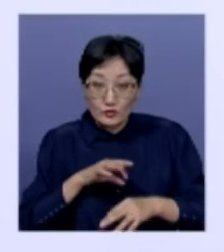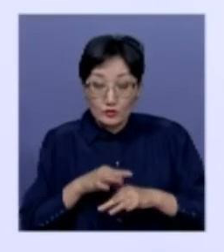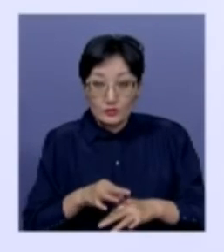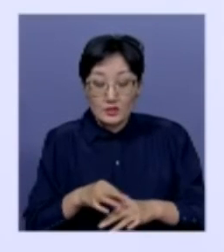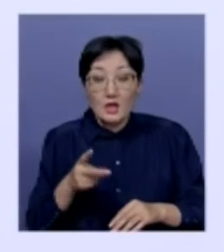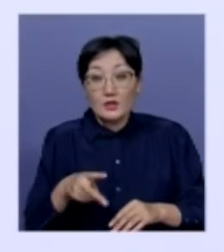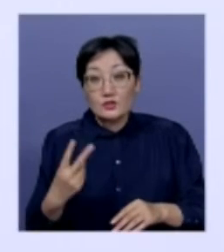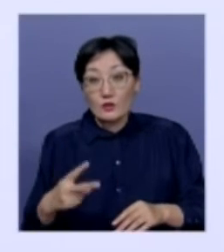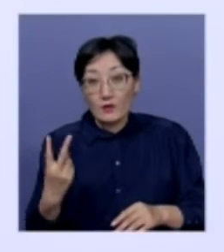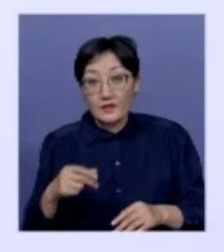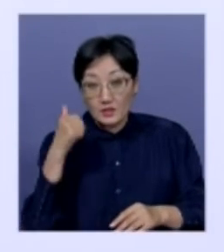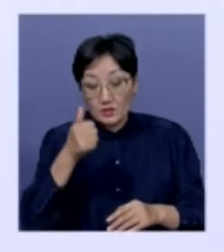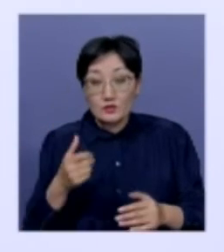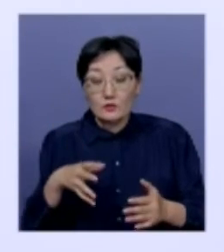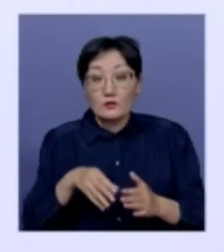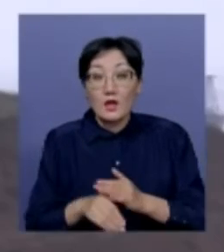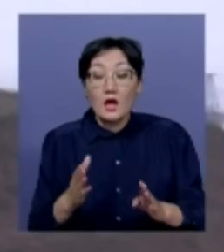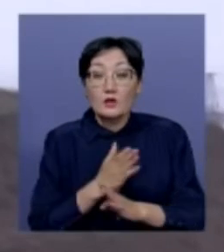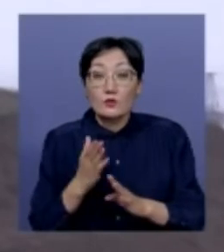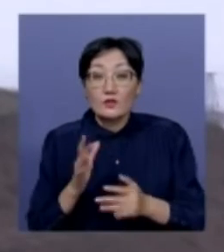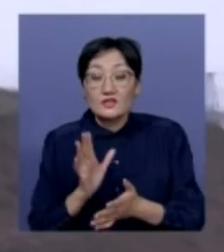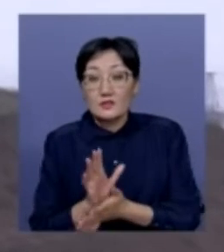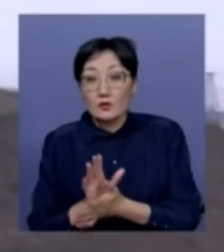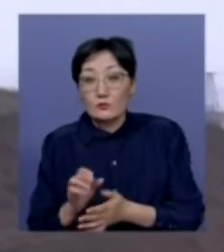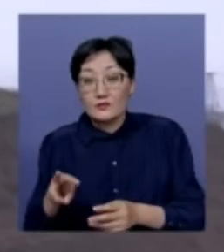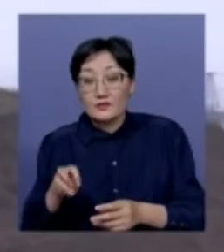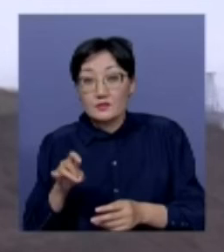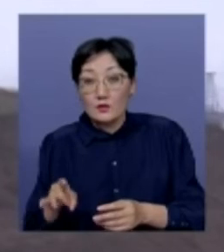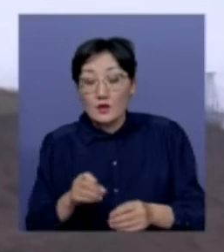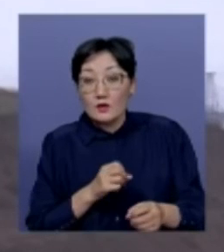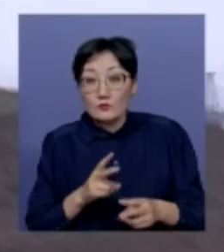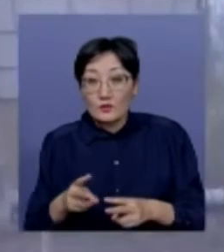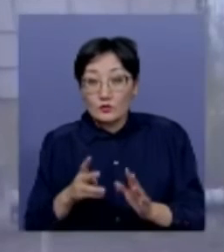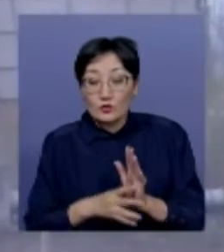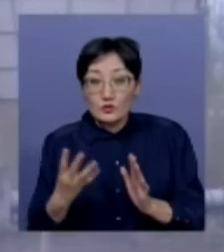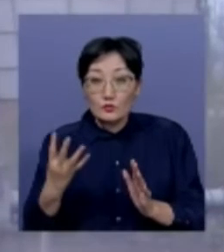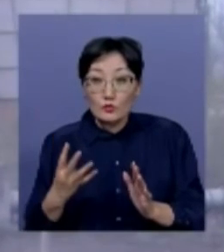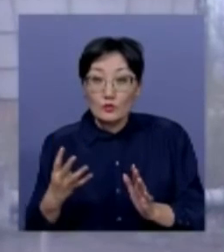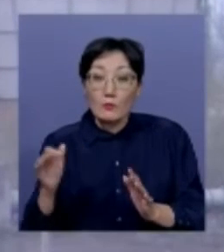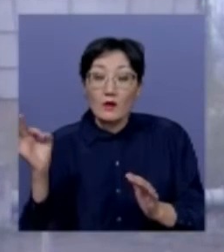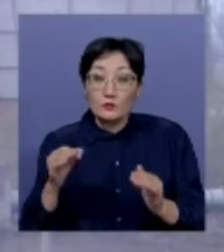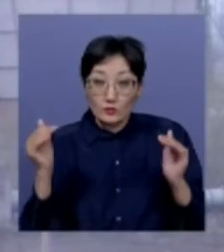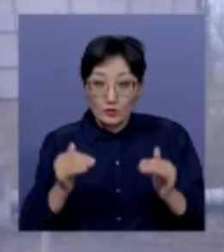Жалпы 2022 жылға қарай атмосфераны ластаушы заттардың шығарылуын 94 мың тоннаға дейін